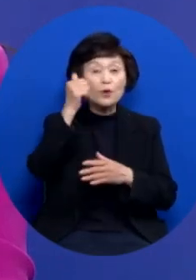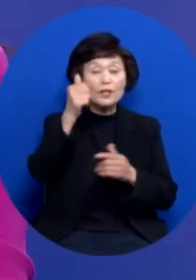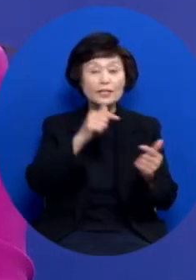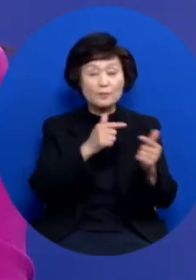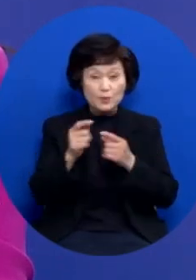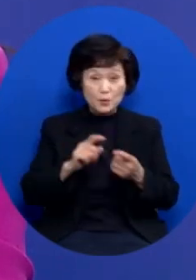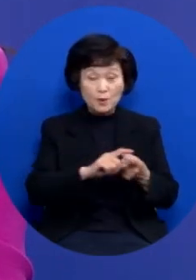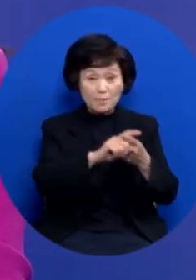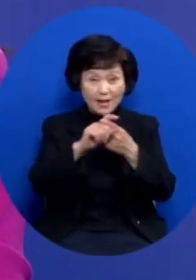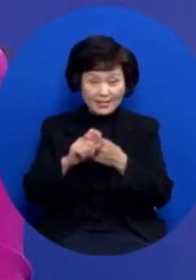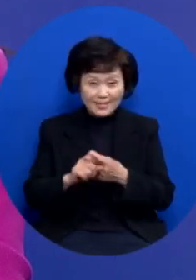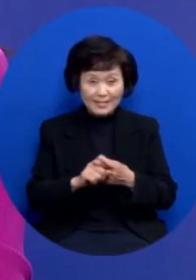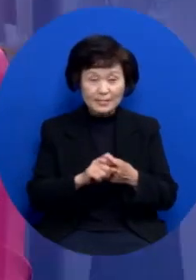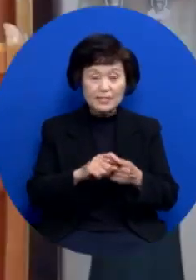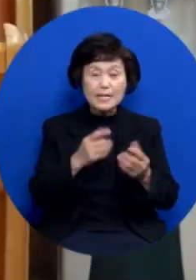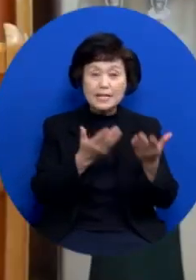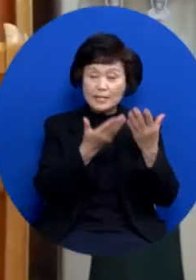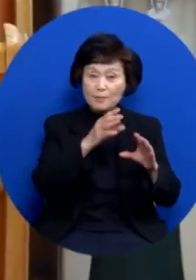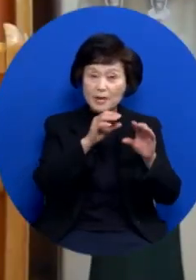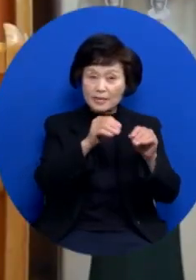반대연대가 모임을 가졌습니다.